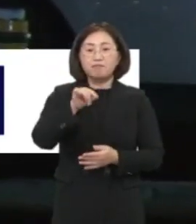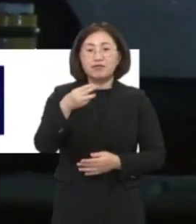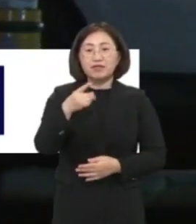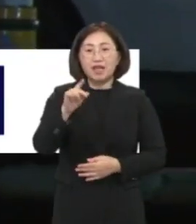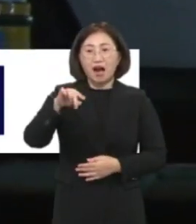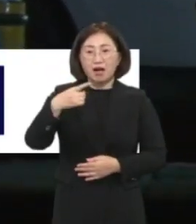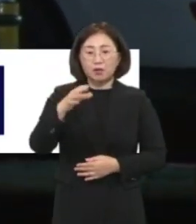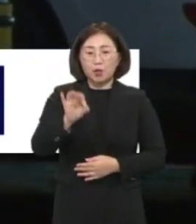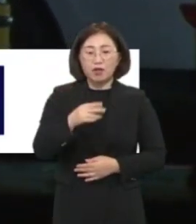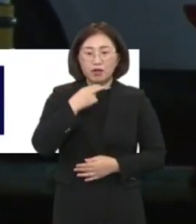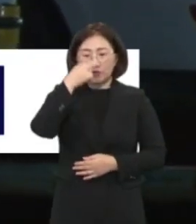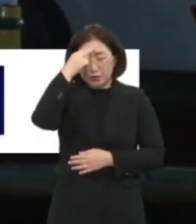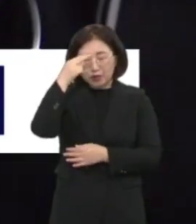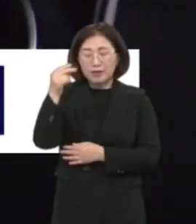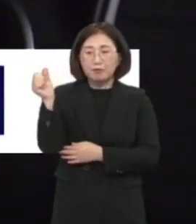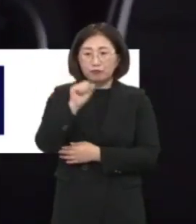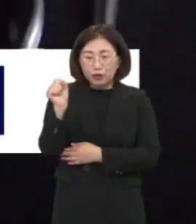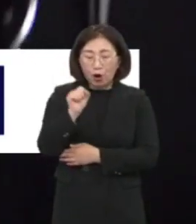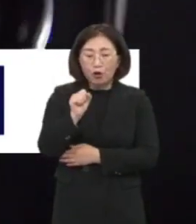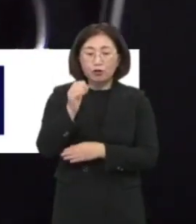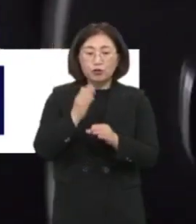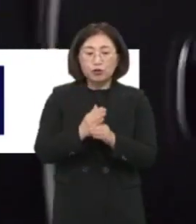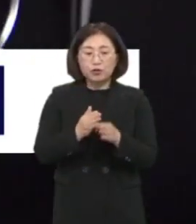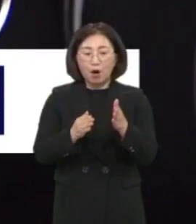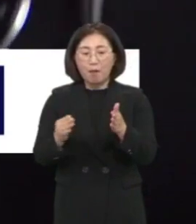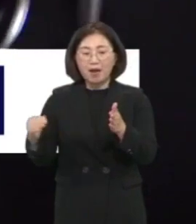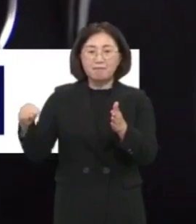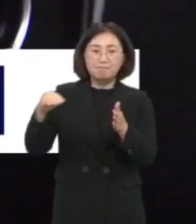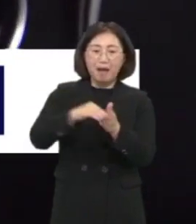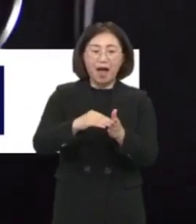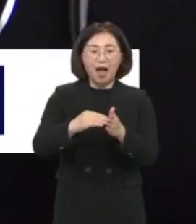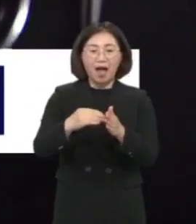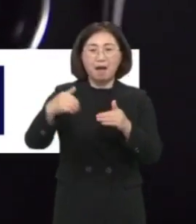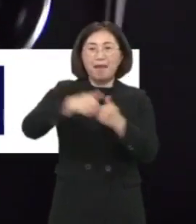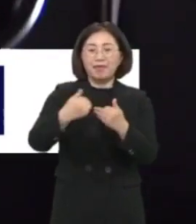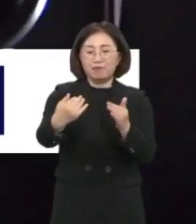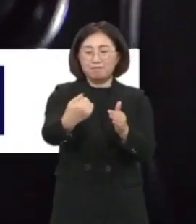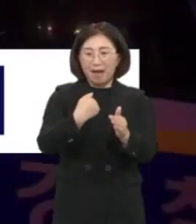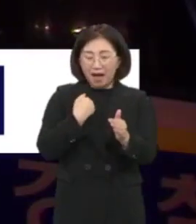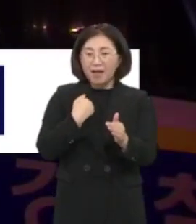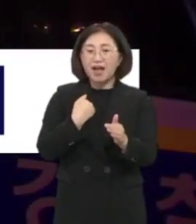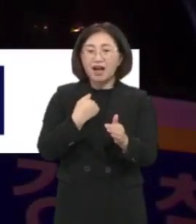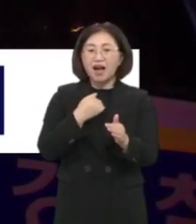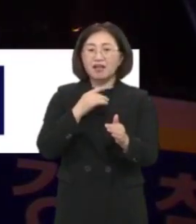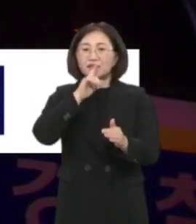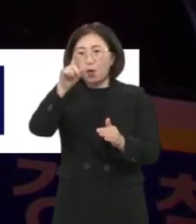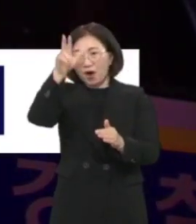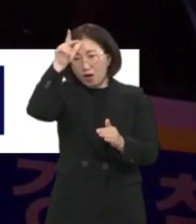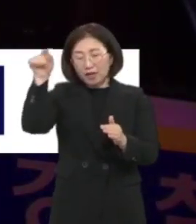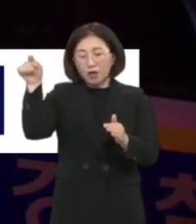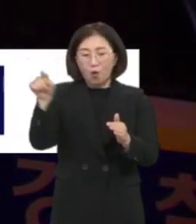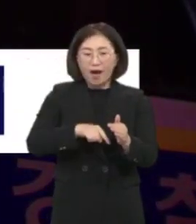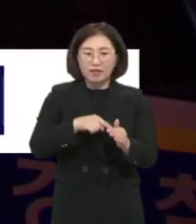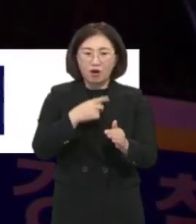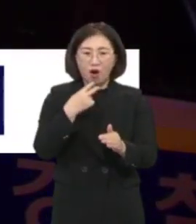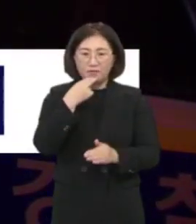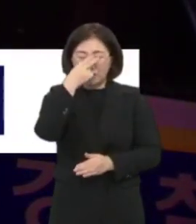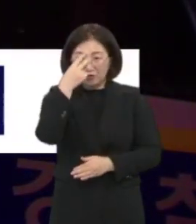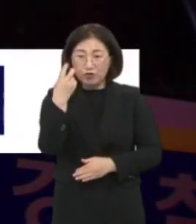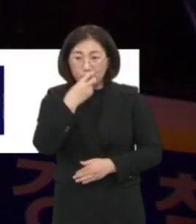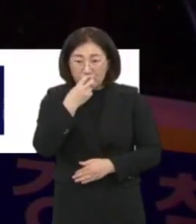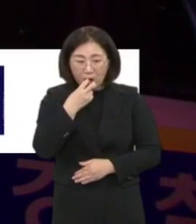술을 마시고 음주운전을 하던 중 보호난간을 들이받고 역주행을 하다 신고를 받고 출동한 경찰의 음주 측정을 거부한